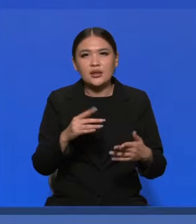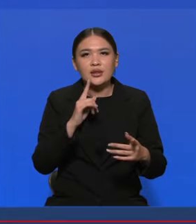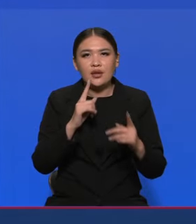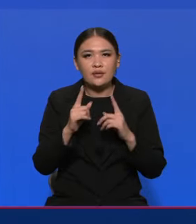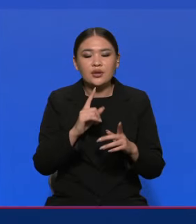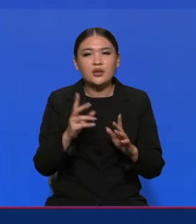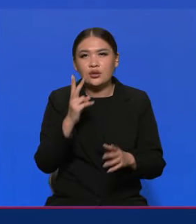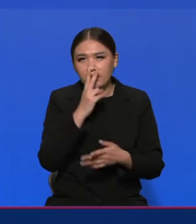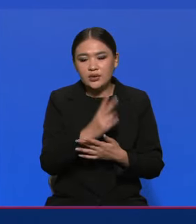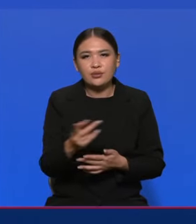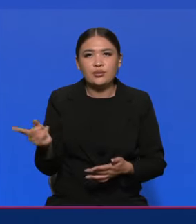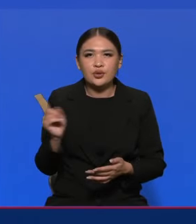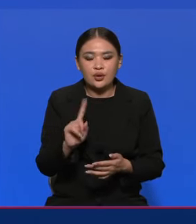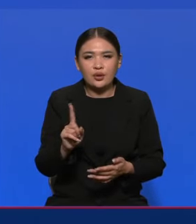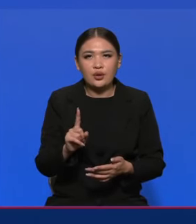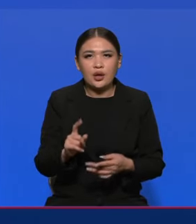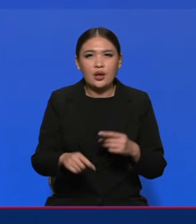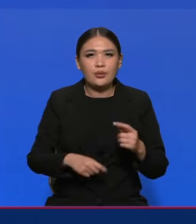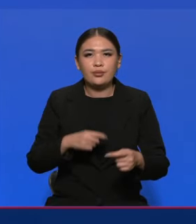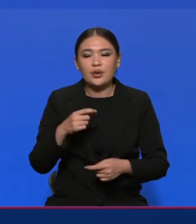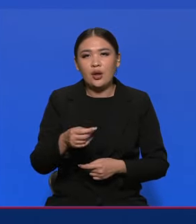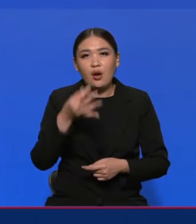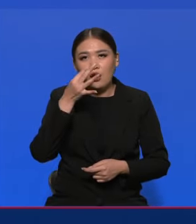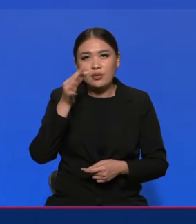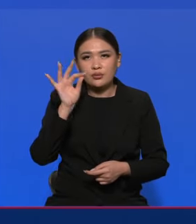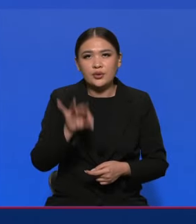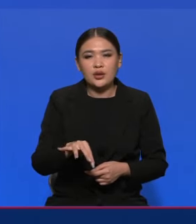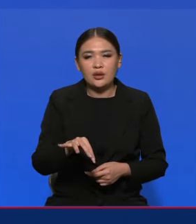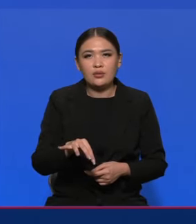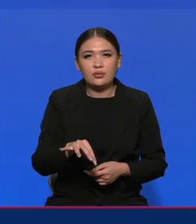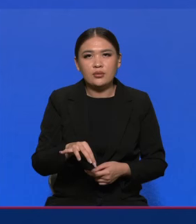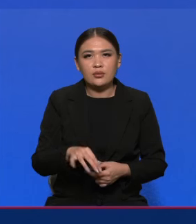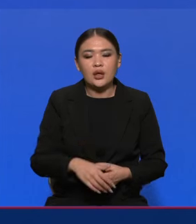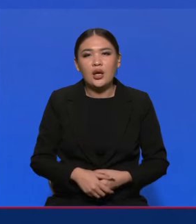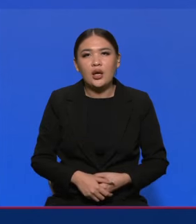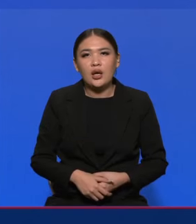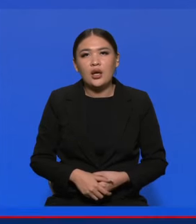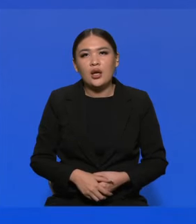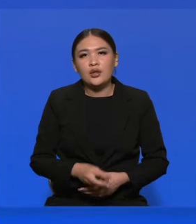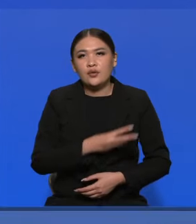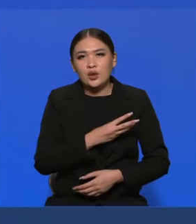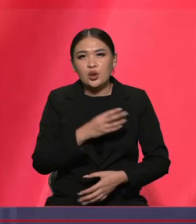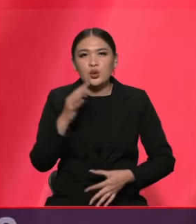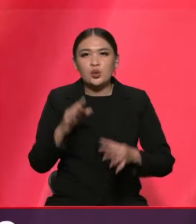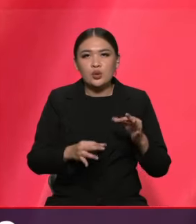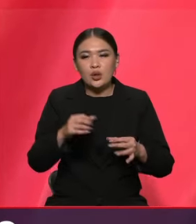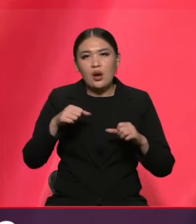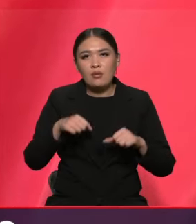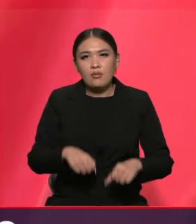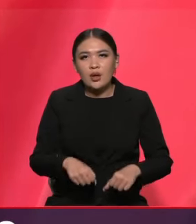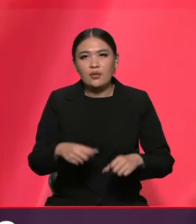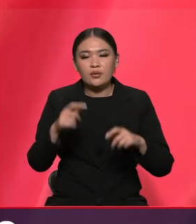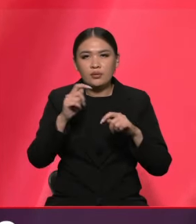видим в том, чтобы обмениваться опытом, во-первых, в сфере законотворчества, в сфере судебно-правовой экспертизы.